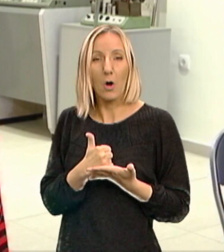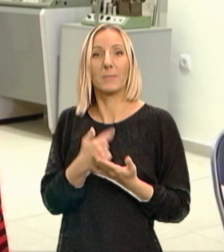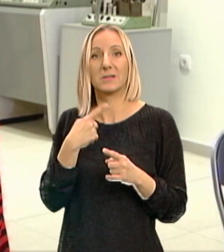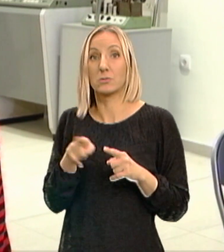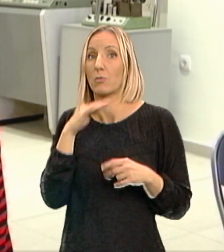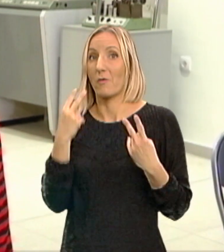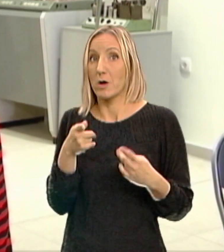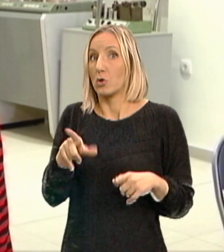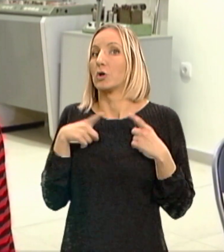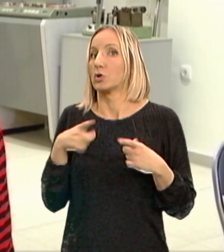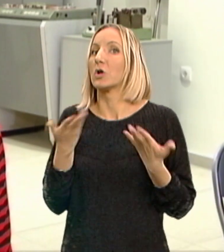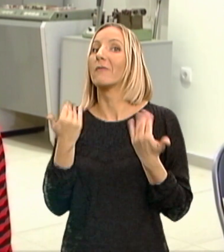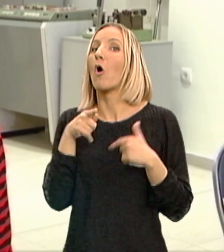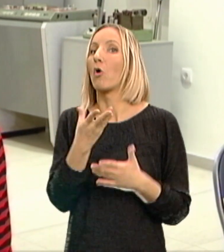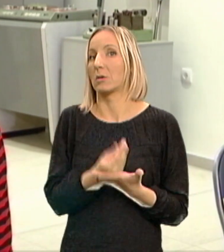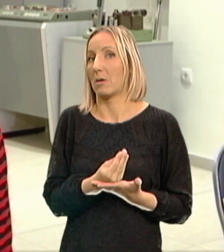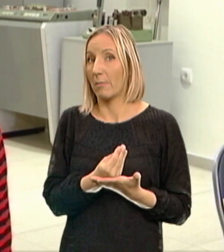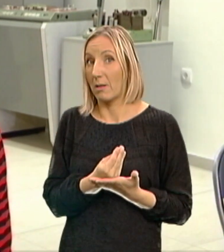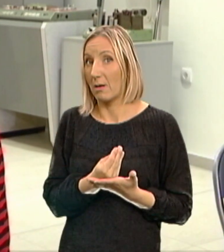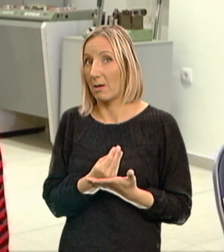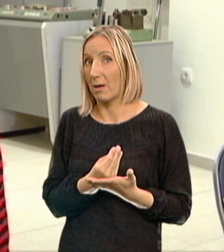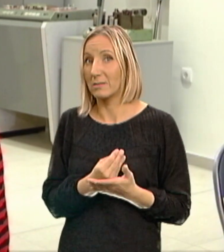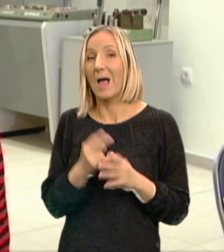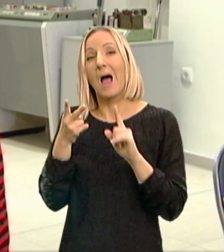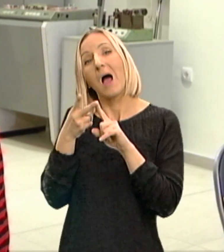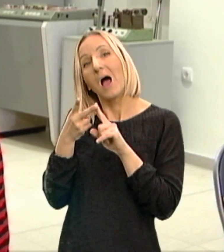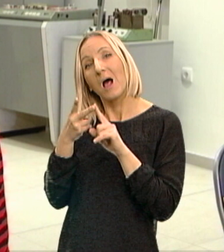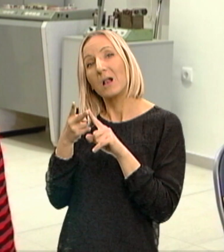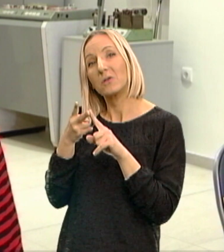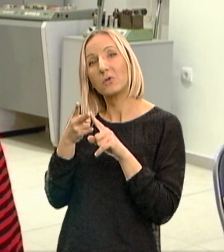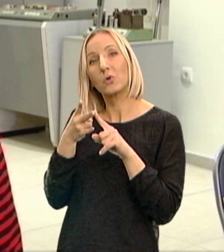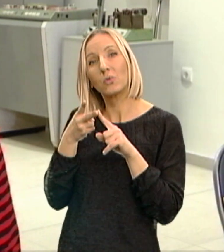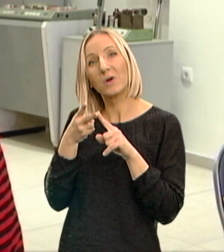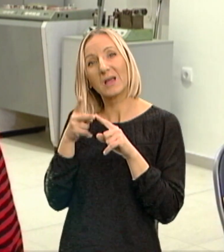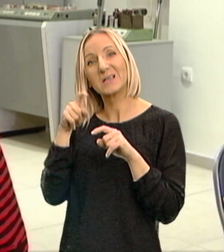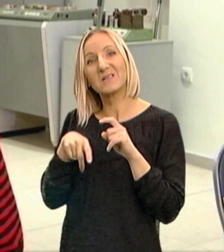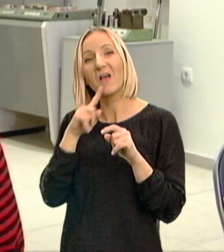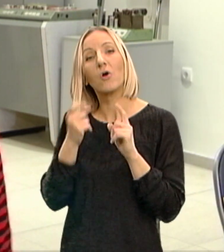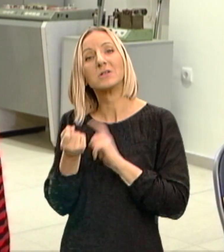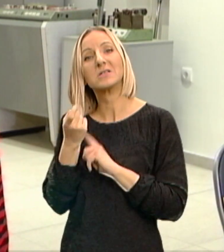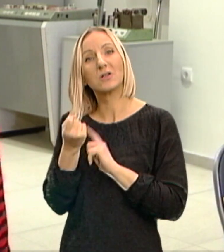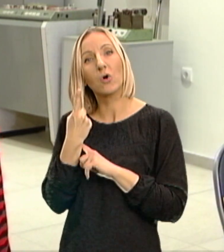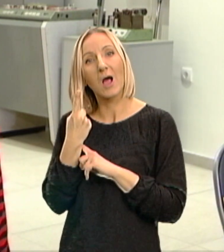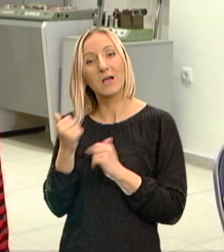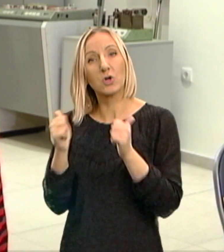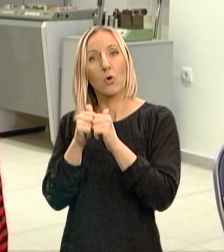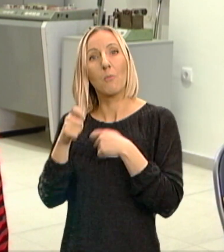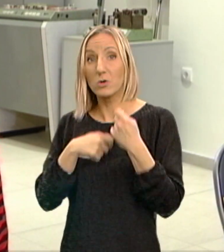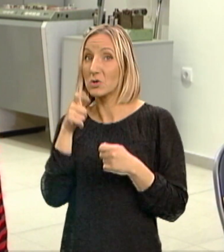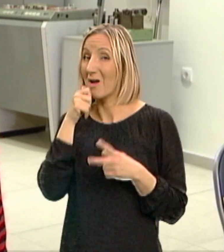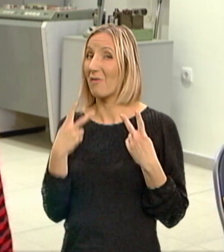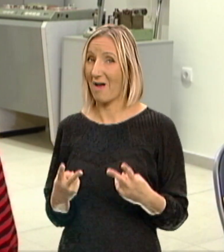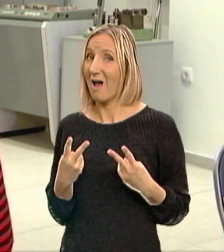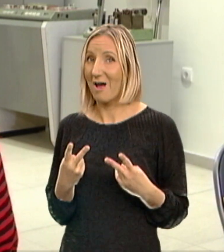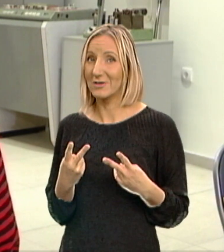naprosto uglavnom žive od toga. Međutim, sav taj drugi druge stvari koje se dešavaju uz sam posao su podjednako važne